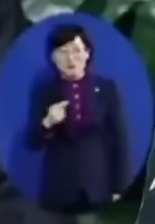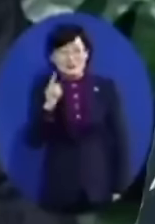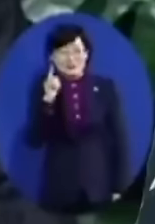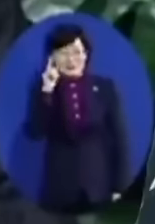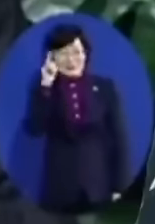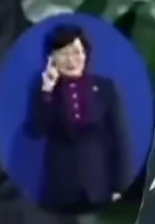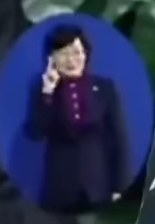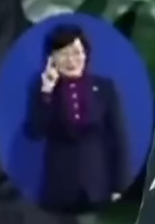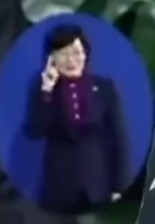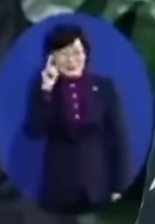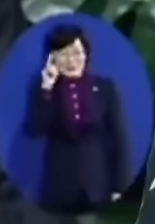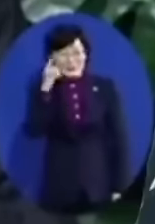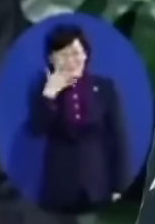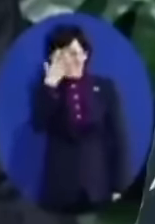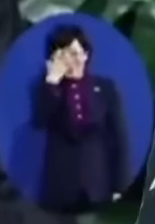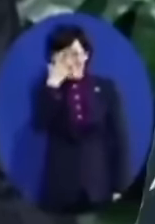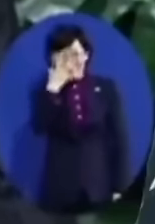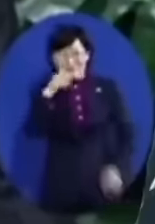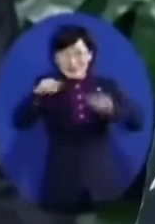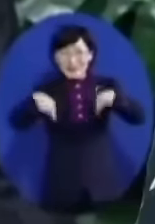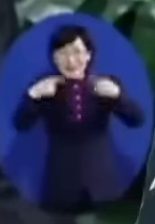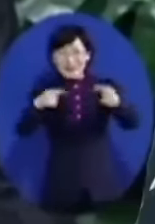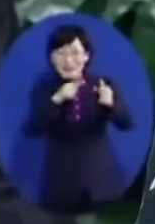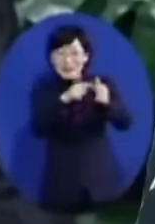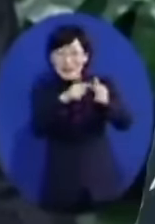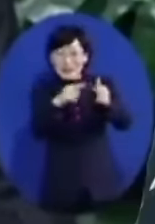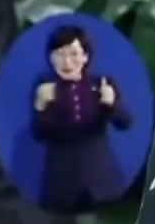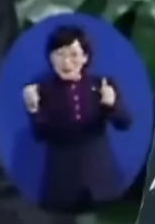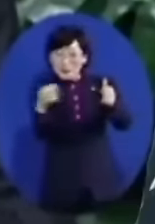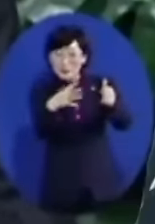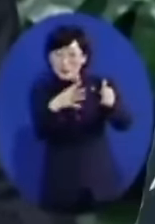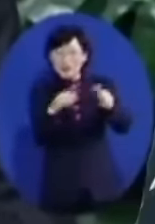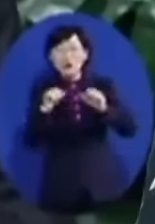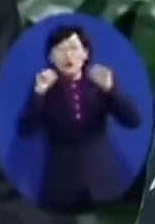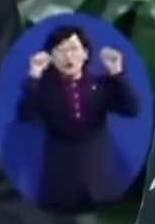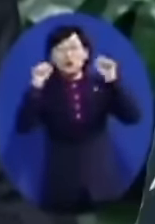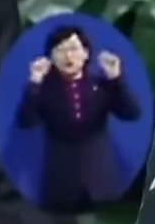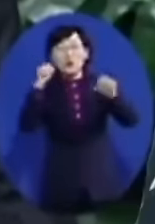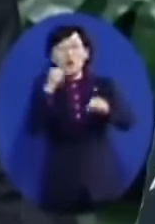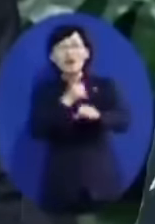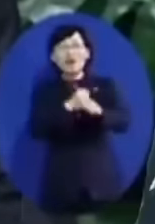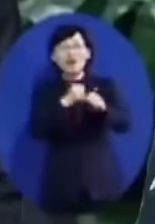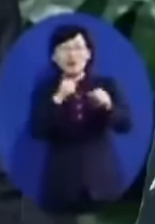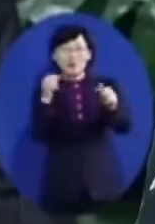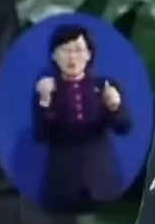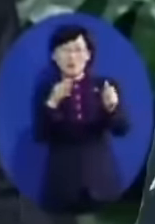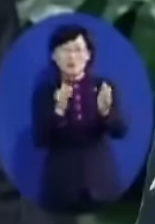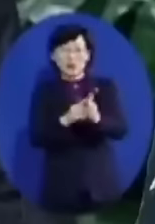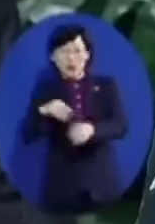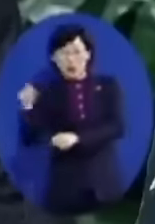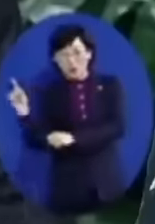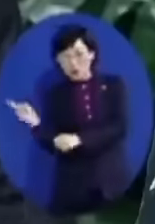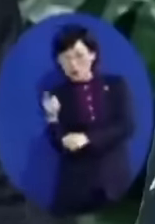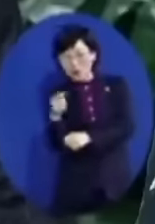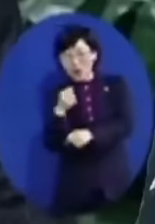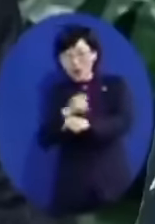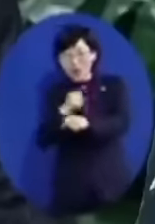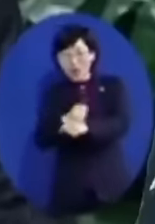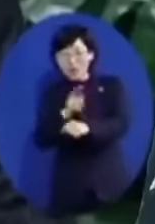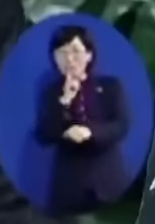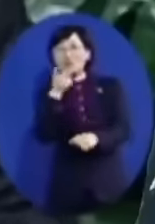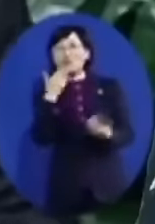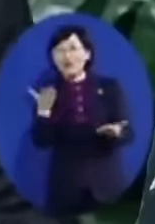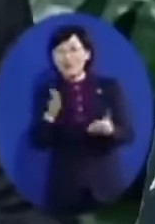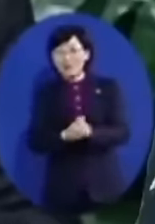스트레스에 걸리고 우울증에 걸린 엘리야에게 운동을 하라고 그랬습니다. 골프 치라고 말 안 했어요. 너 가서 골프 쳐라,